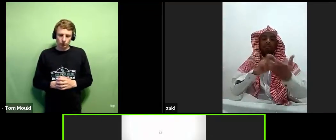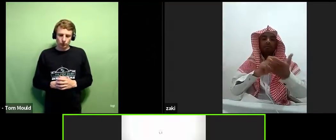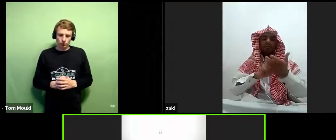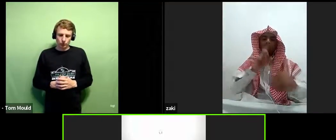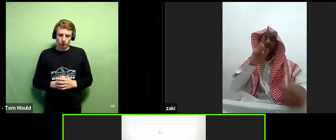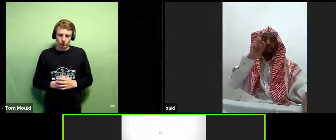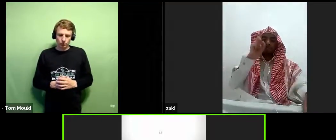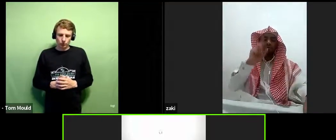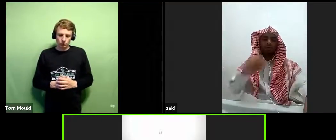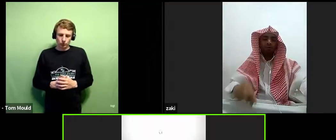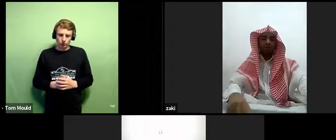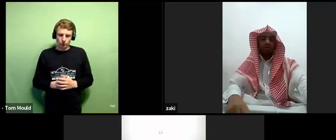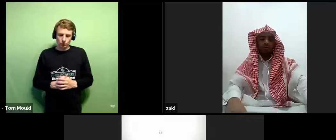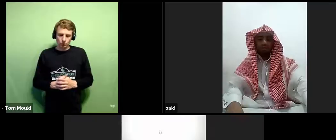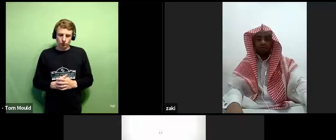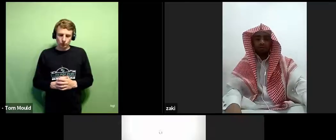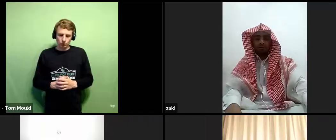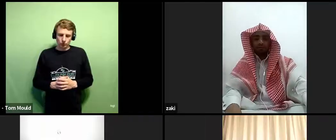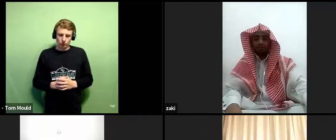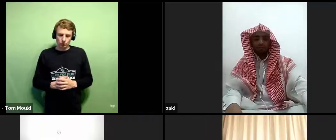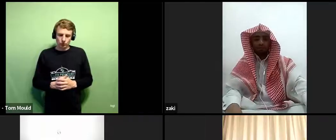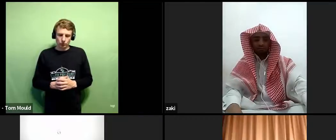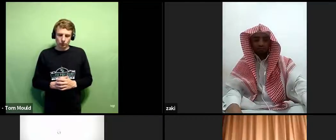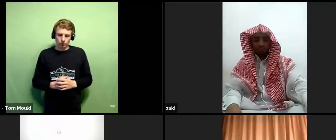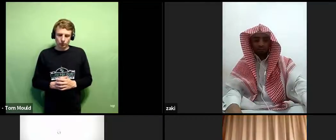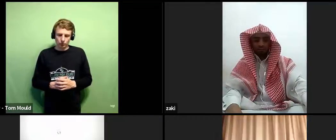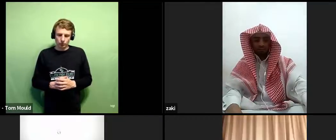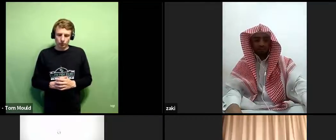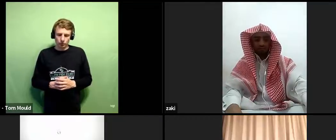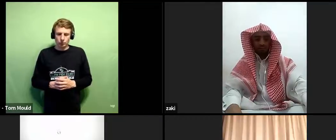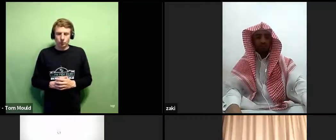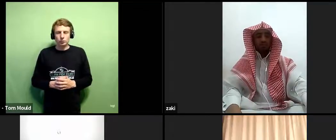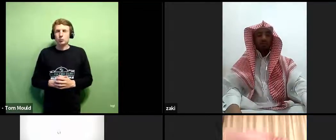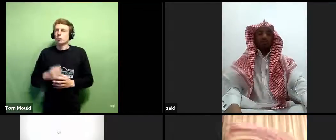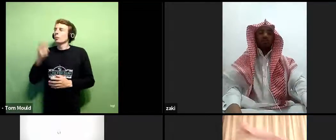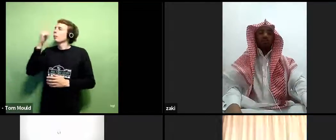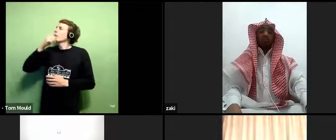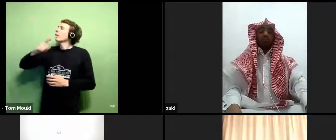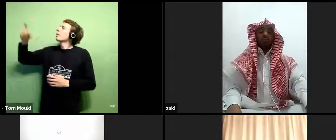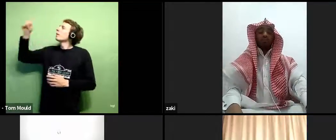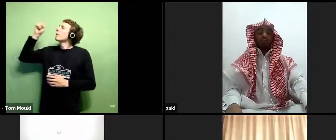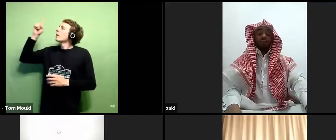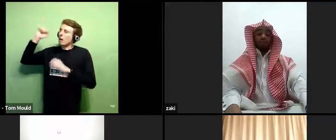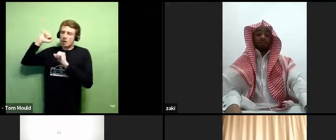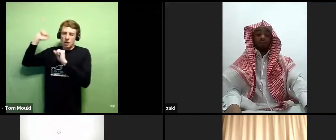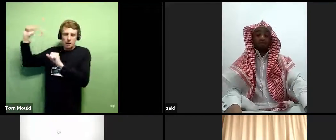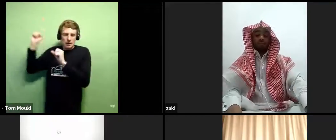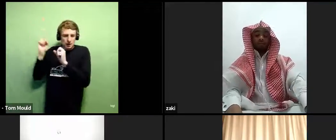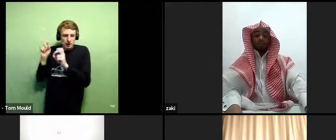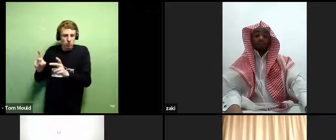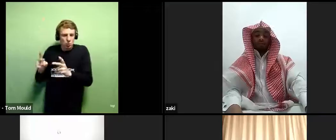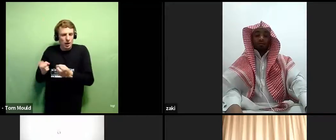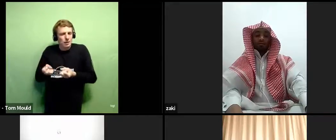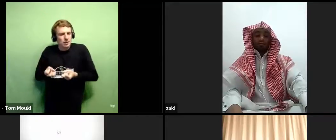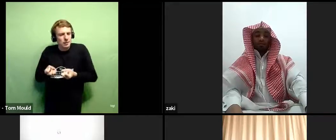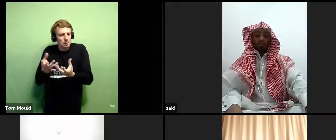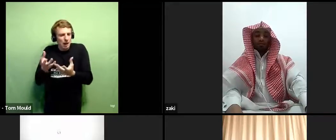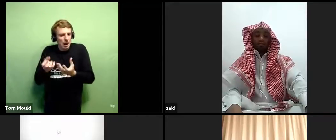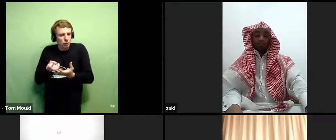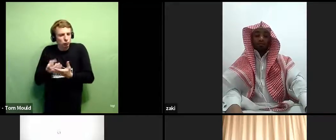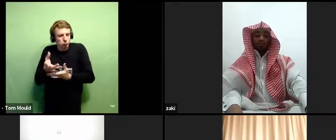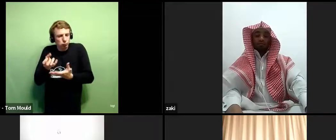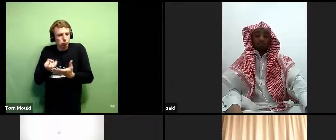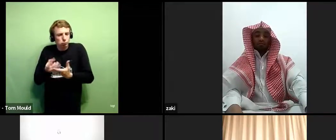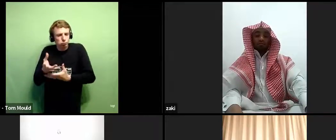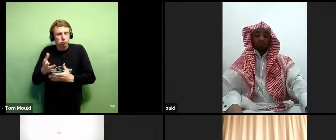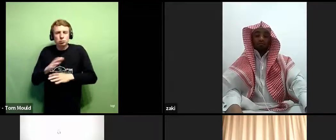المحسنين. And spend in the cause of Allah, and do not throw yourselves into destruction, and do